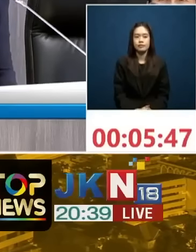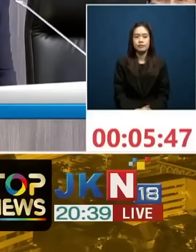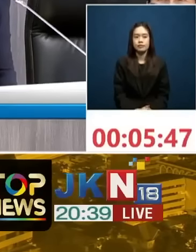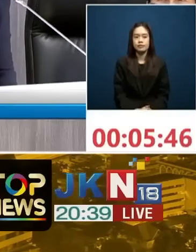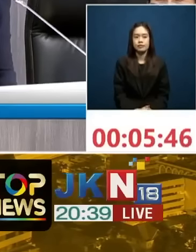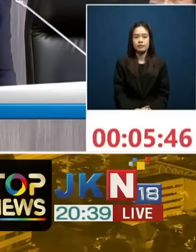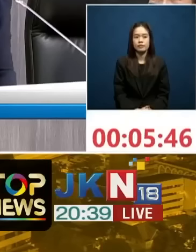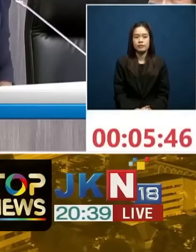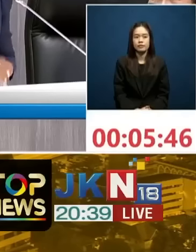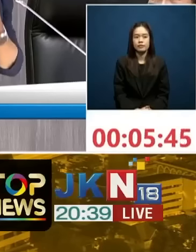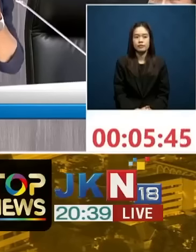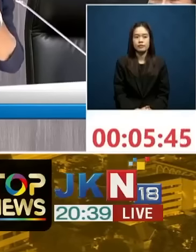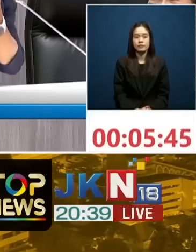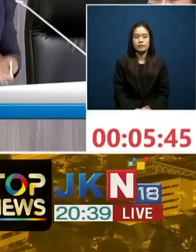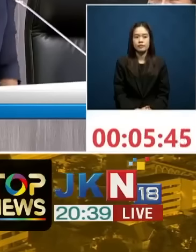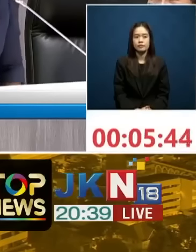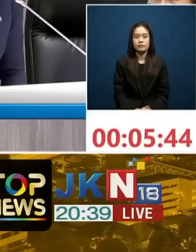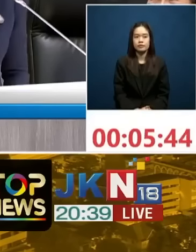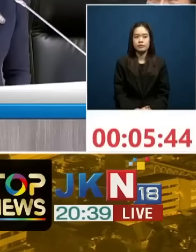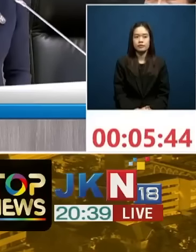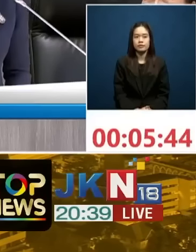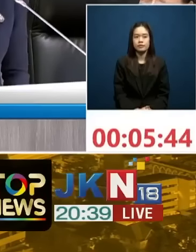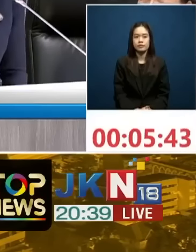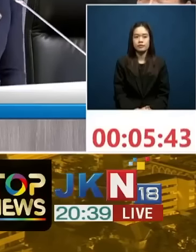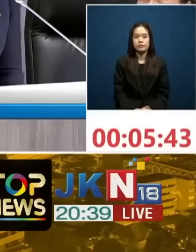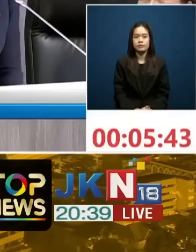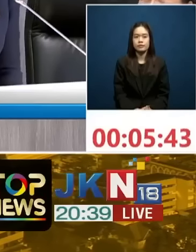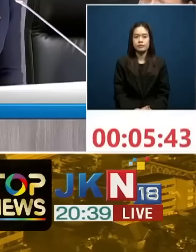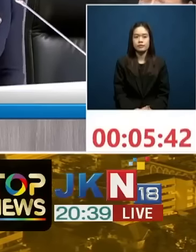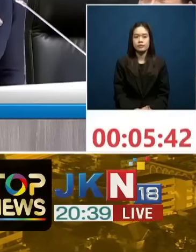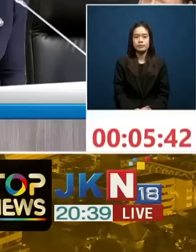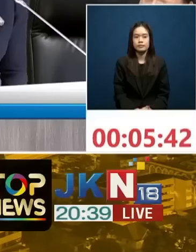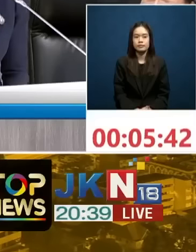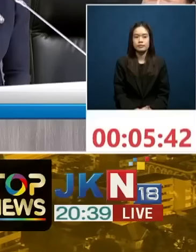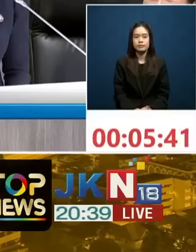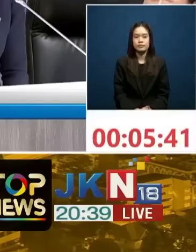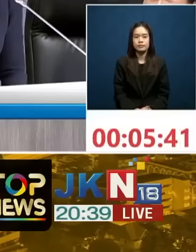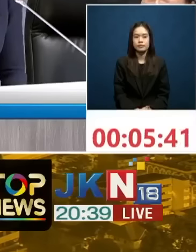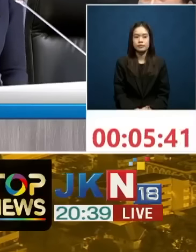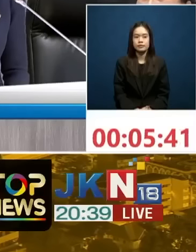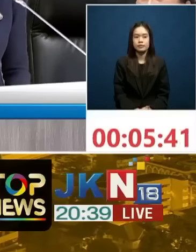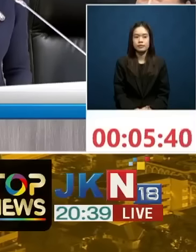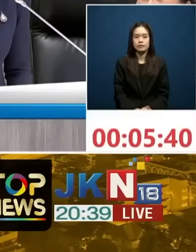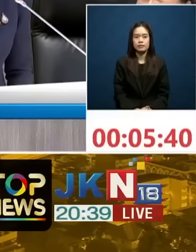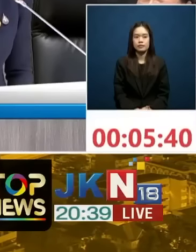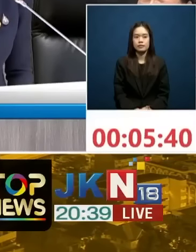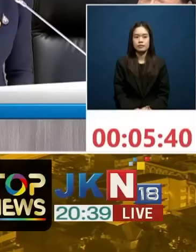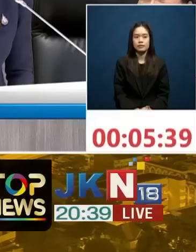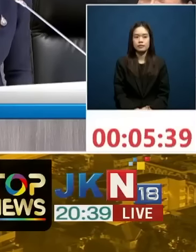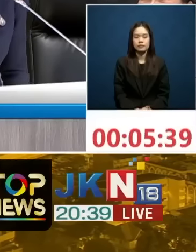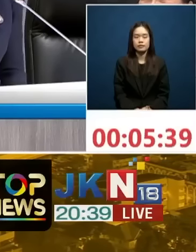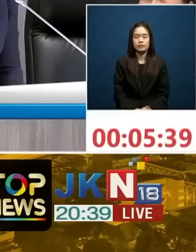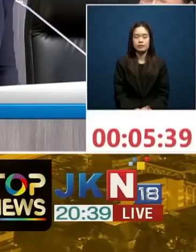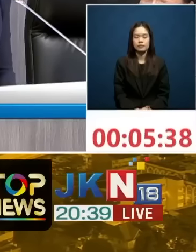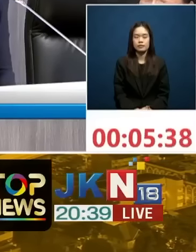ที่เธอบอก ที่เธอบอกคุยกันมาแล้วทุกคนก็อยากได้แบบนี้ ใช่ ทำไมท่านไปแจกแบบนั้นมันก็เป็นการเพิ่มความ